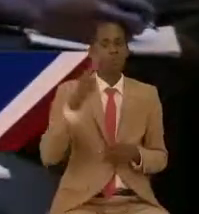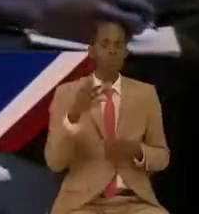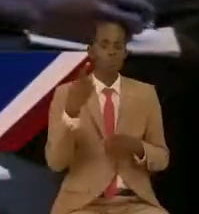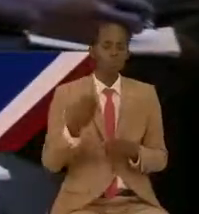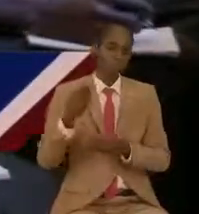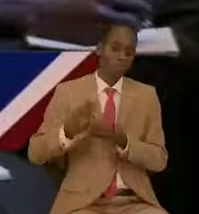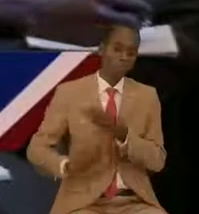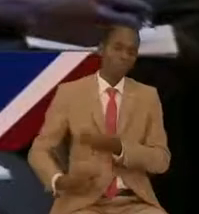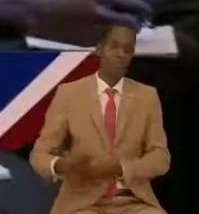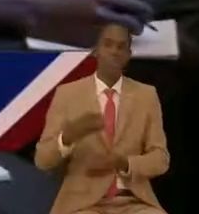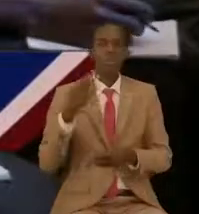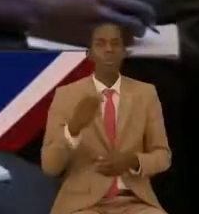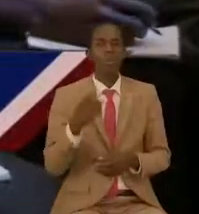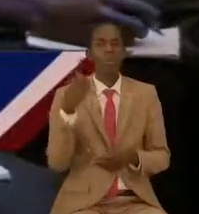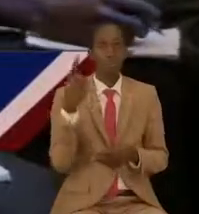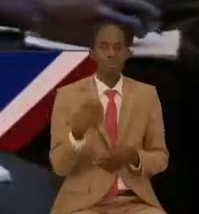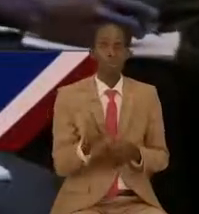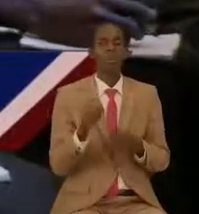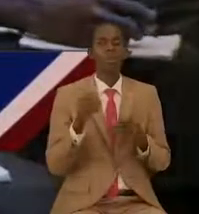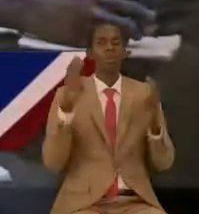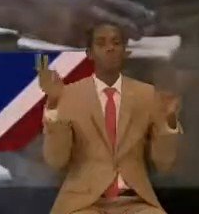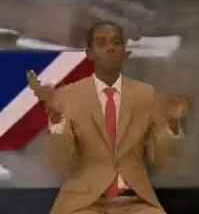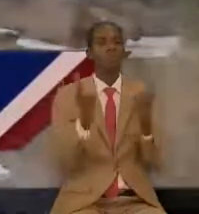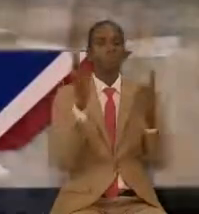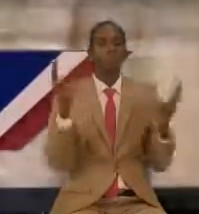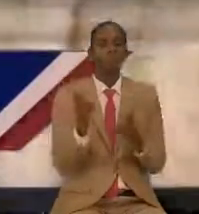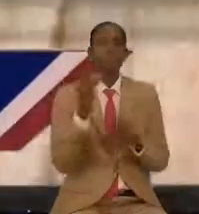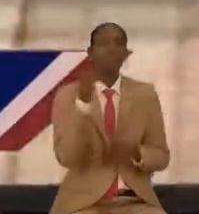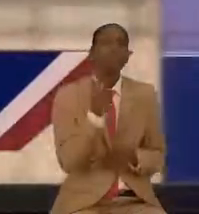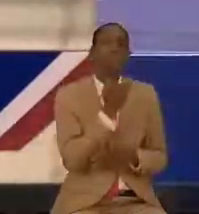L'héritage de l'Israël est triomphant de Dieu.